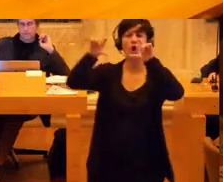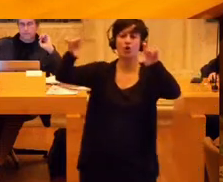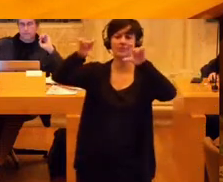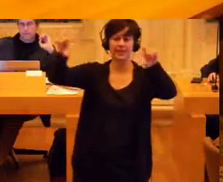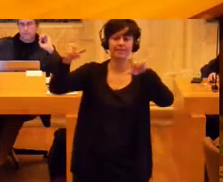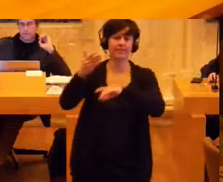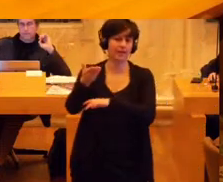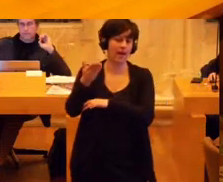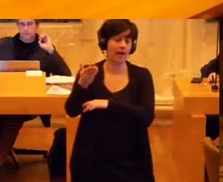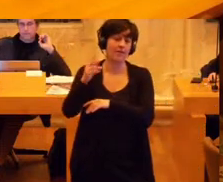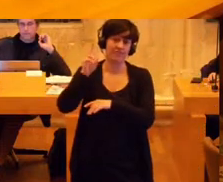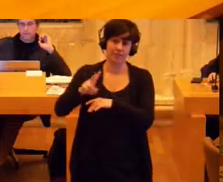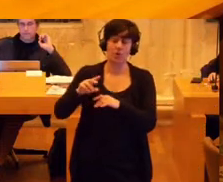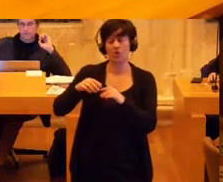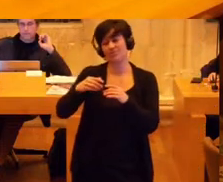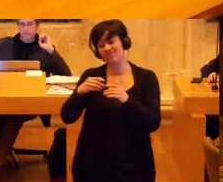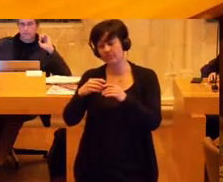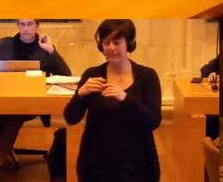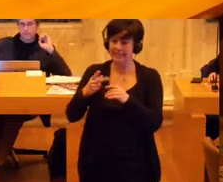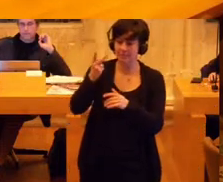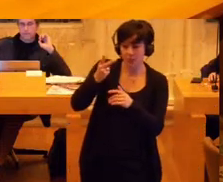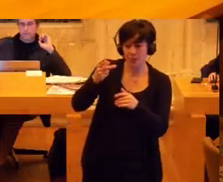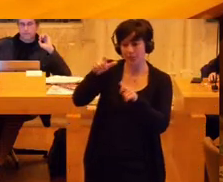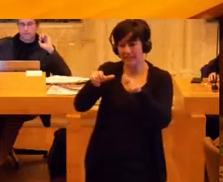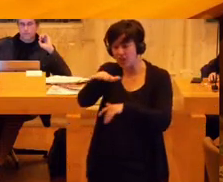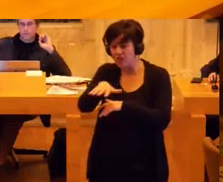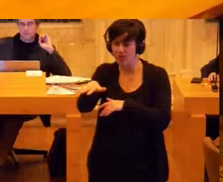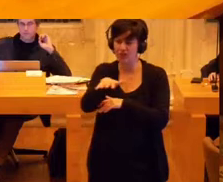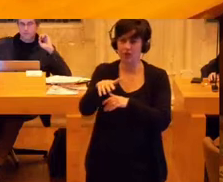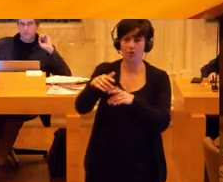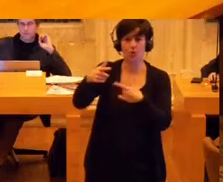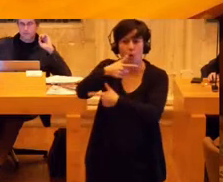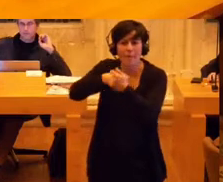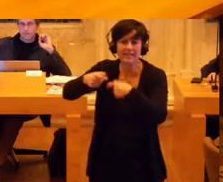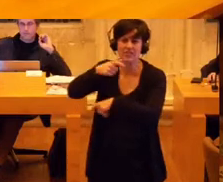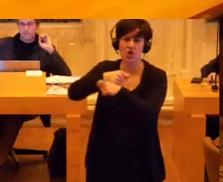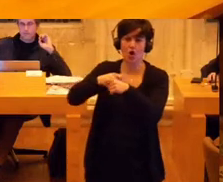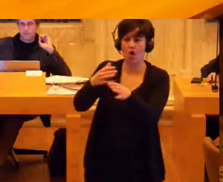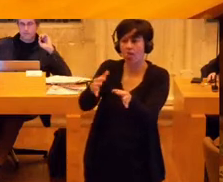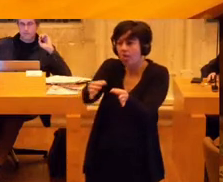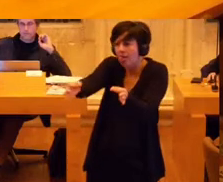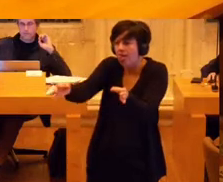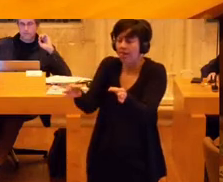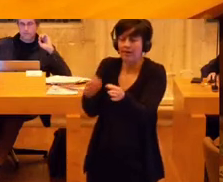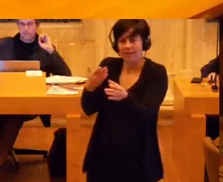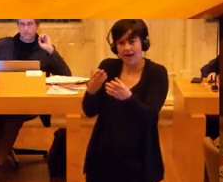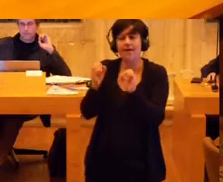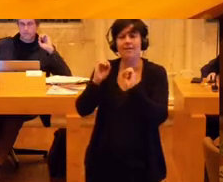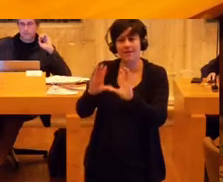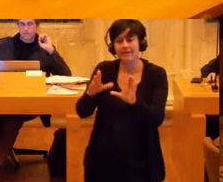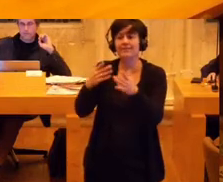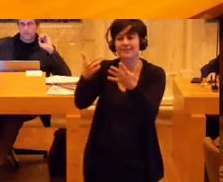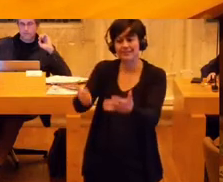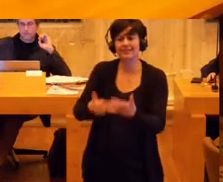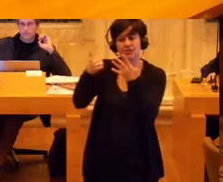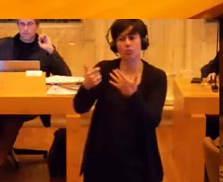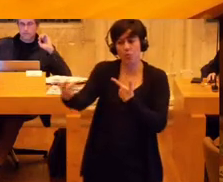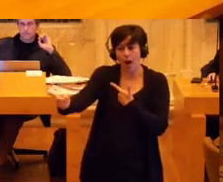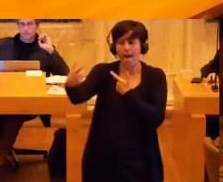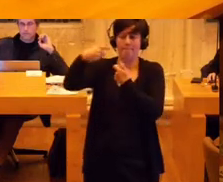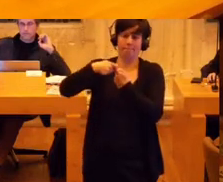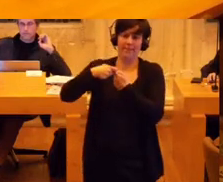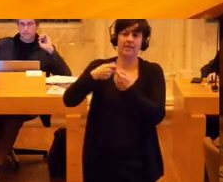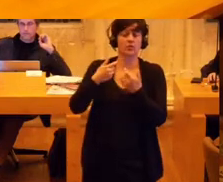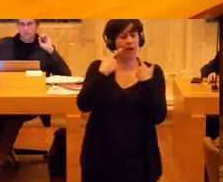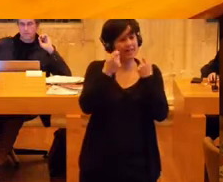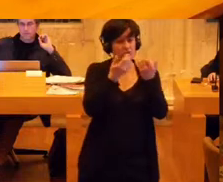où la typologie concerne beaucoup plus les commerces notamment, on est sur 6 ans de mise en conformité. Donc il y a quand même cette distinction